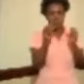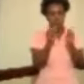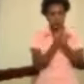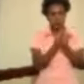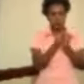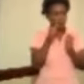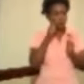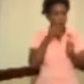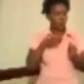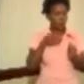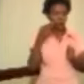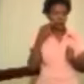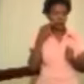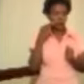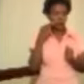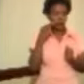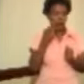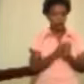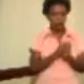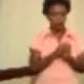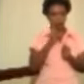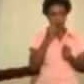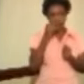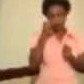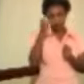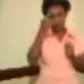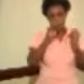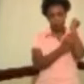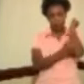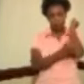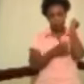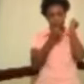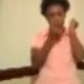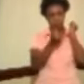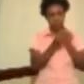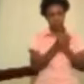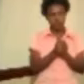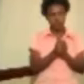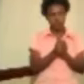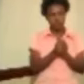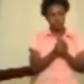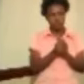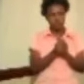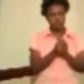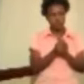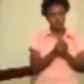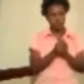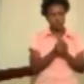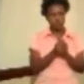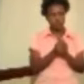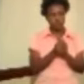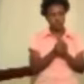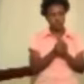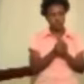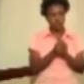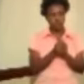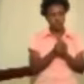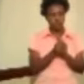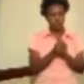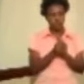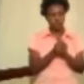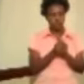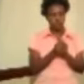comme l'homme parlait de Fort Liberté, il me parlait de l'abondance, nommé deux, trois exemples. Et malheureusement,